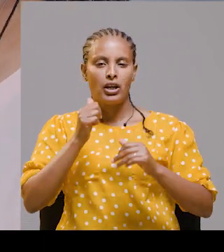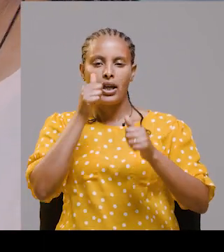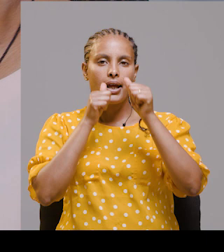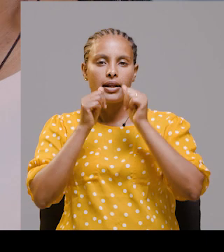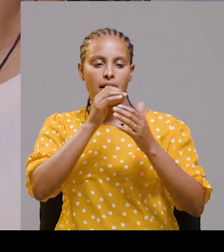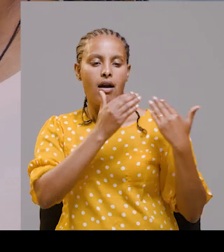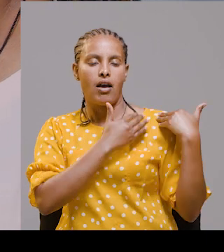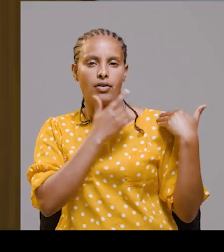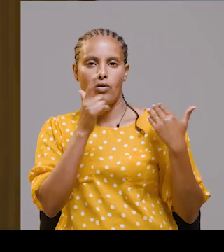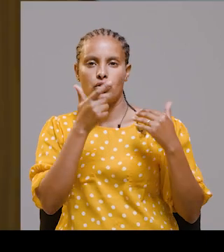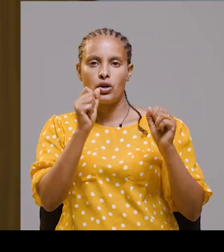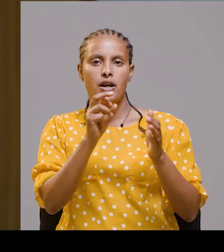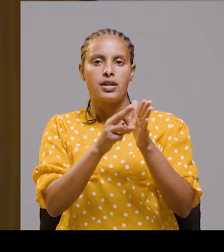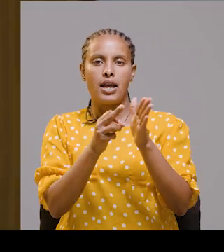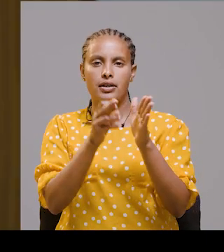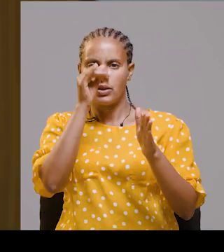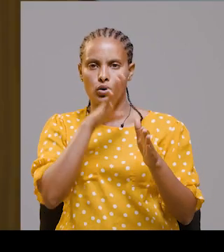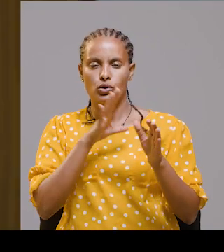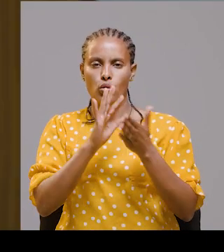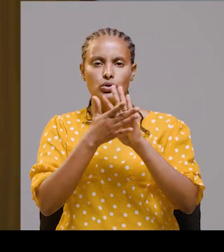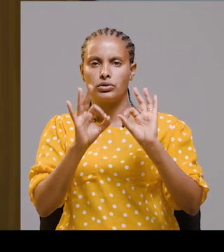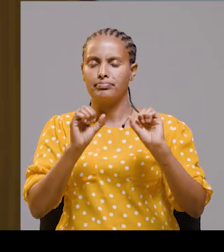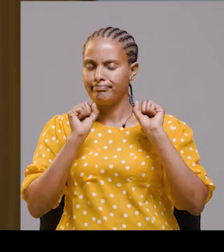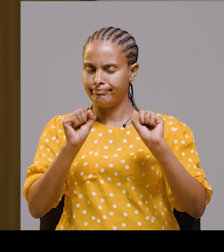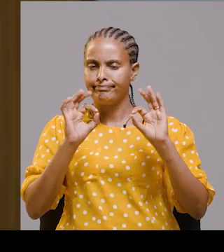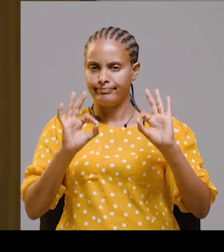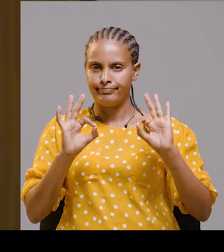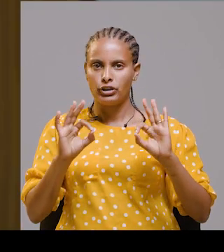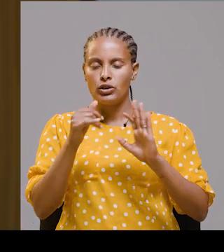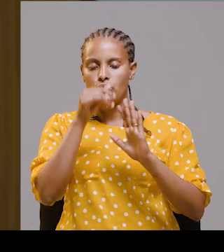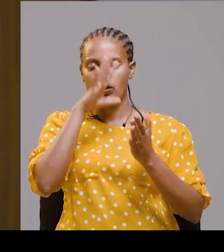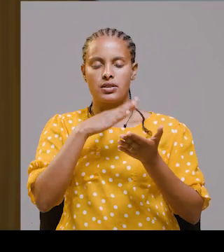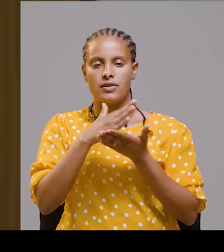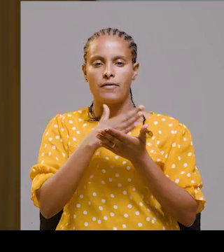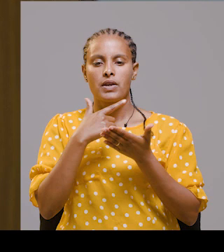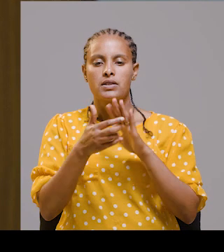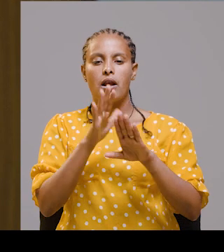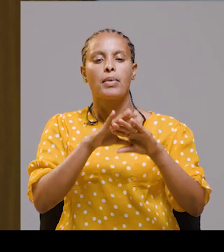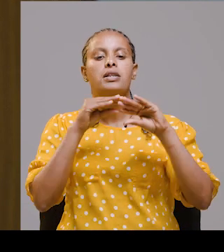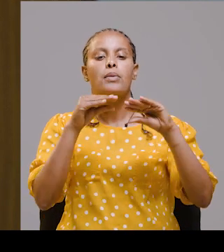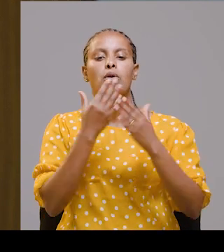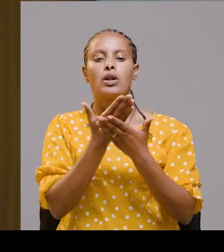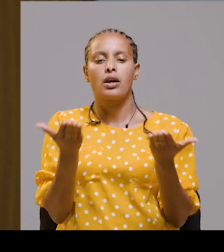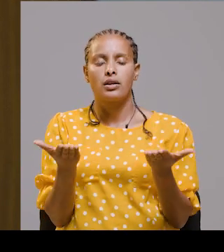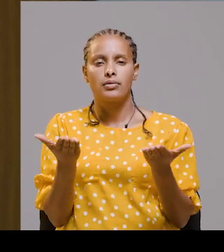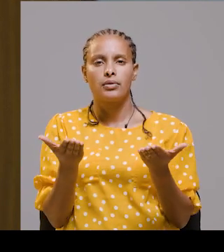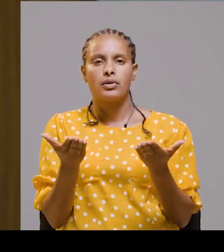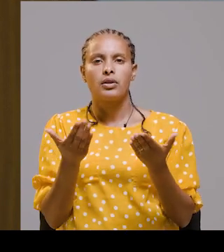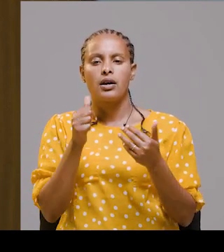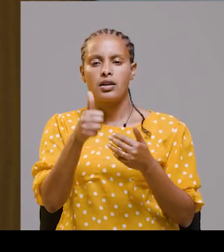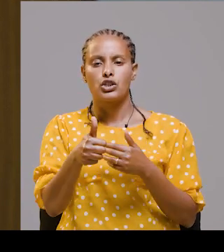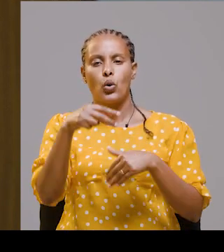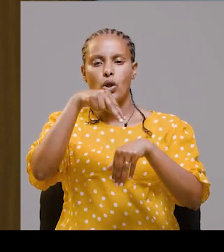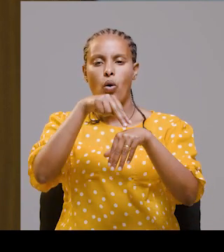ሊሆን ይችላል የህግ ሰዎችን ሊሆን ይችላልና እነሱን ያሳተፍናቸው እዚህ ጋር እናስተምራቸውን ነገሮች